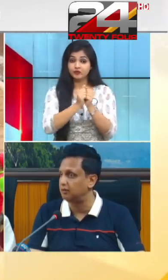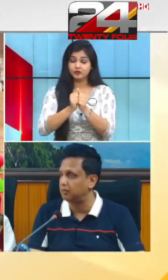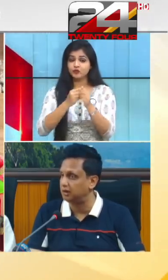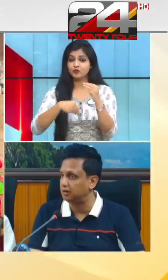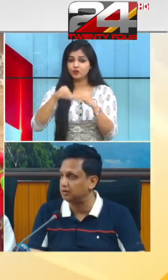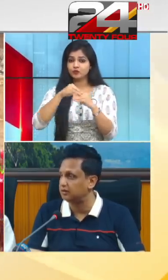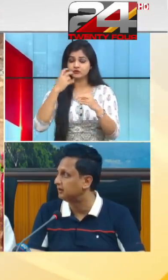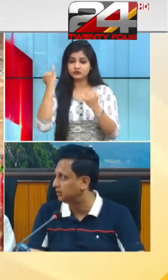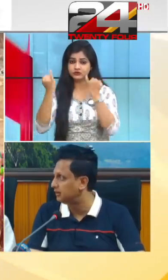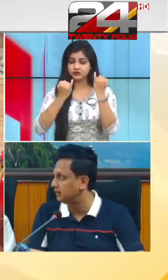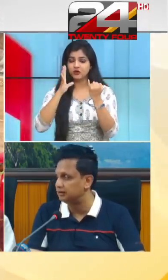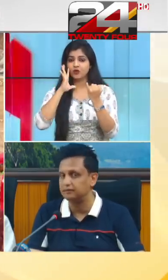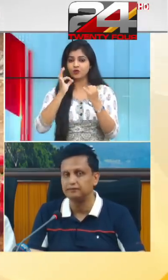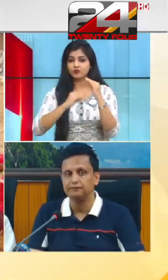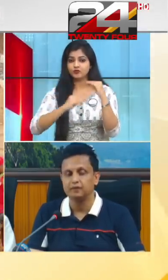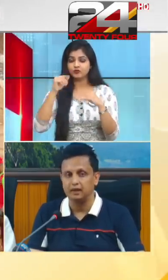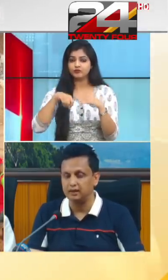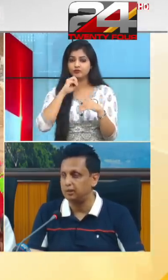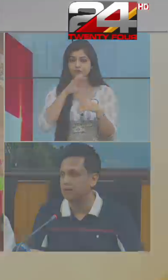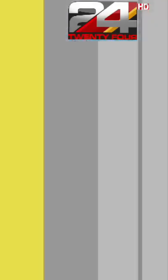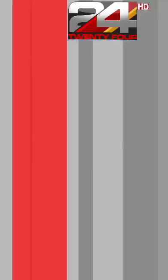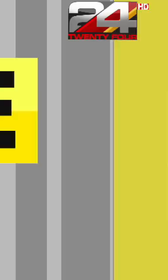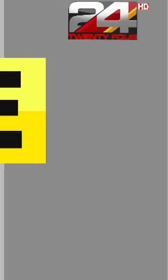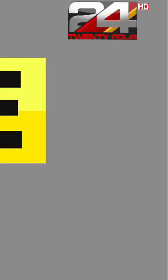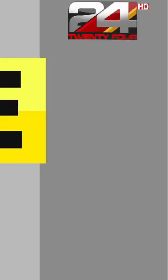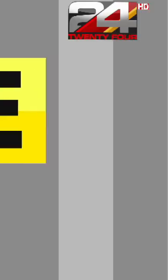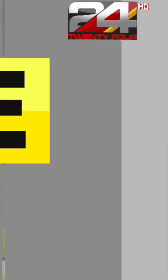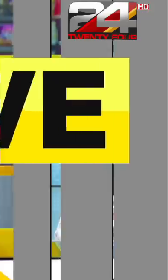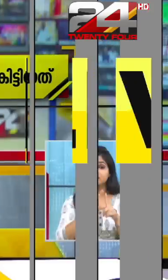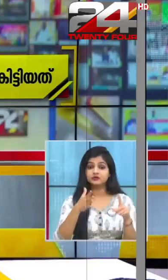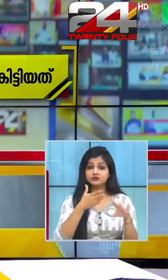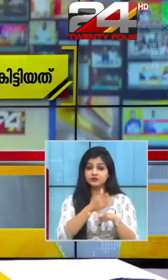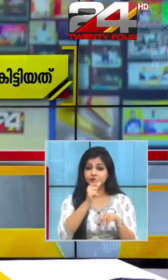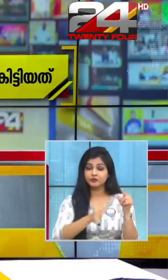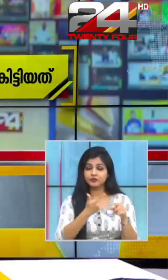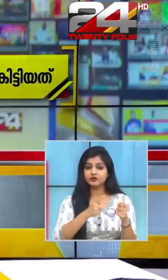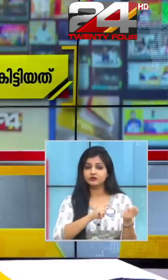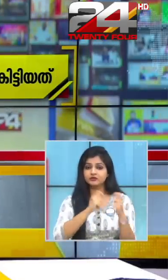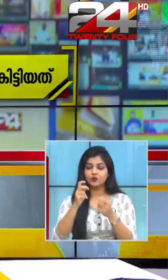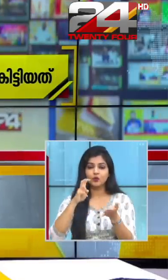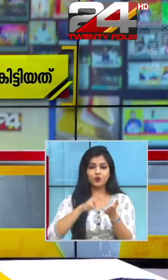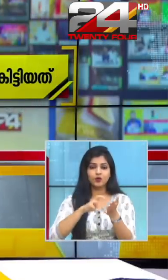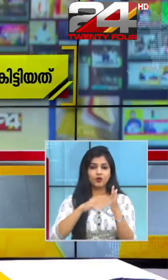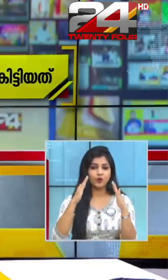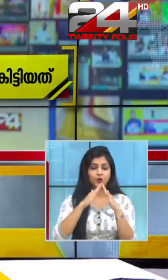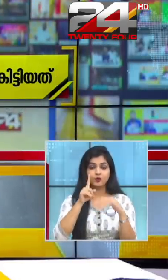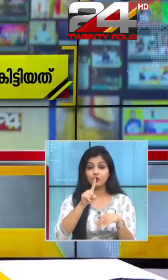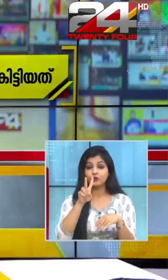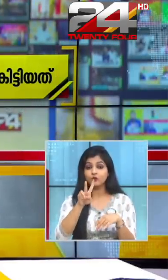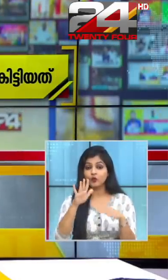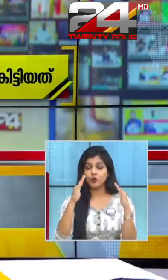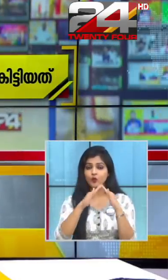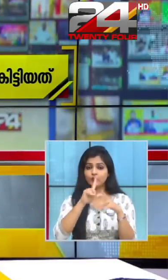നല്ലതാണെന്നുള്ള അഭിപ്രായമാണ് ശ്രദ്ധപ്പെടുത്തിയിട്ടുള്ളത്. ദുരന്തബാധിതരുടെ താൽക്കാലിക പുനരധിവാസം ഉടനുണ്ടാകും. നിലവിൽ 125 വാടക വീടുകൾ തയ്യാറായിട്ടുണ്ട്. അതിനുള്ള